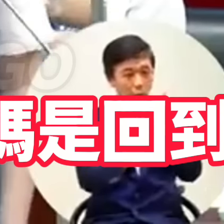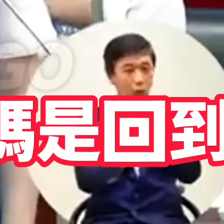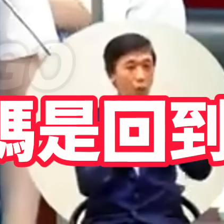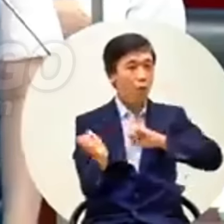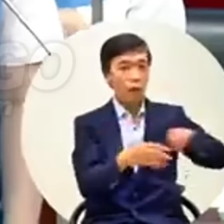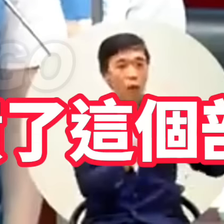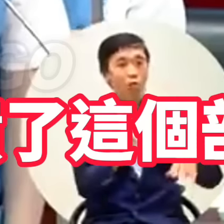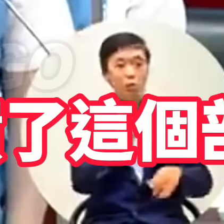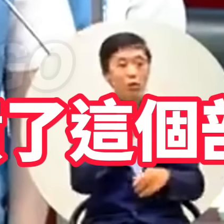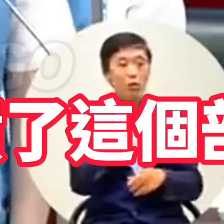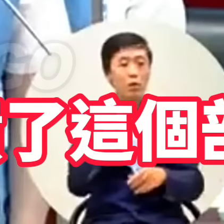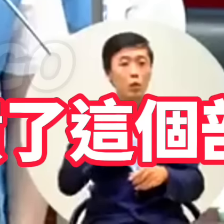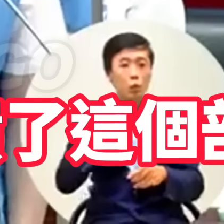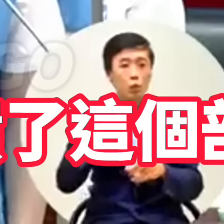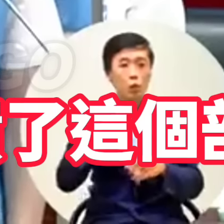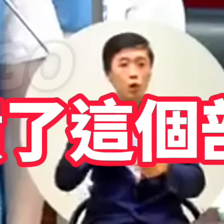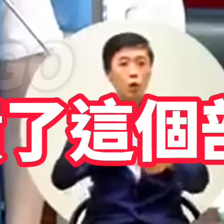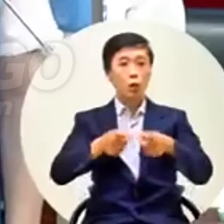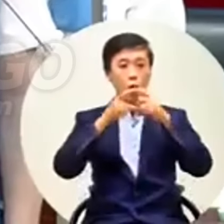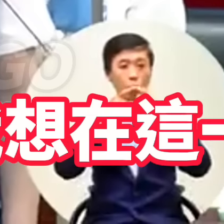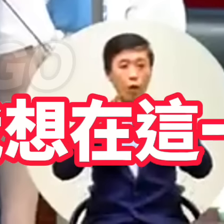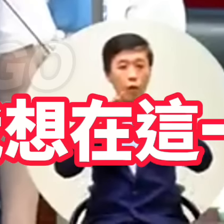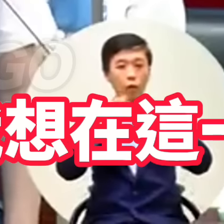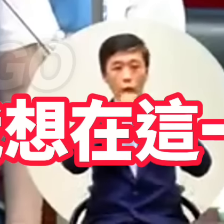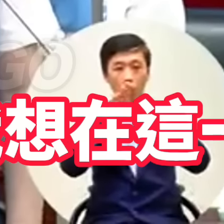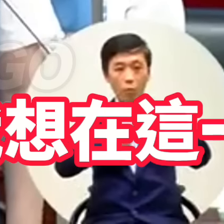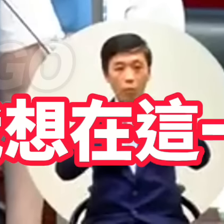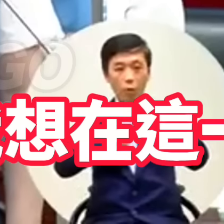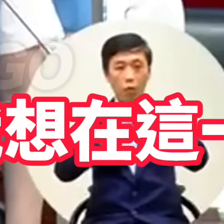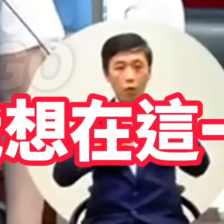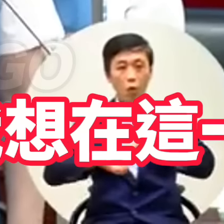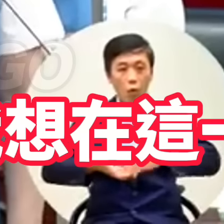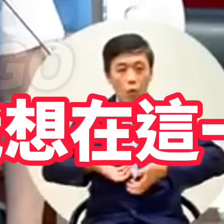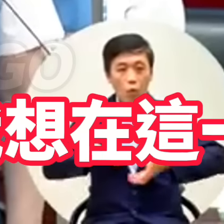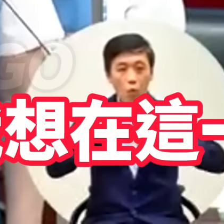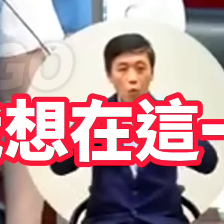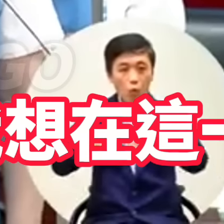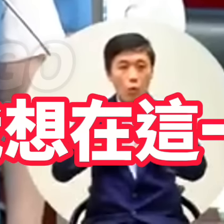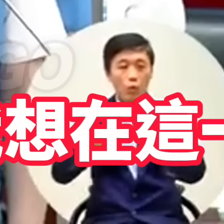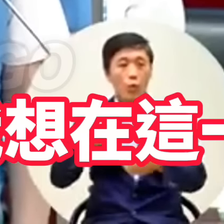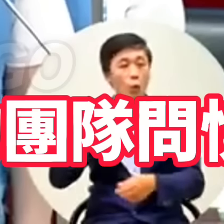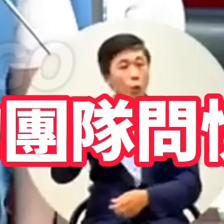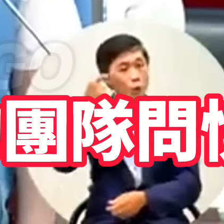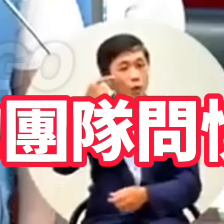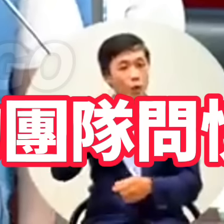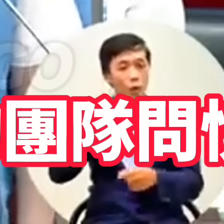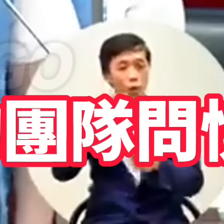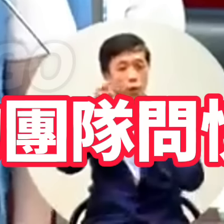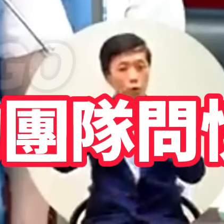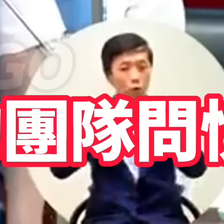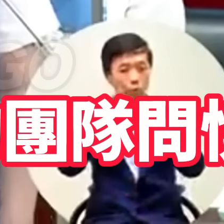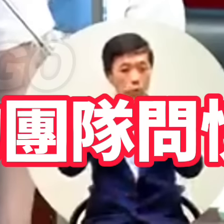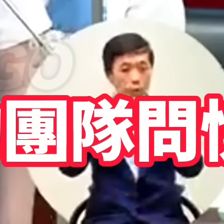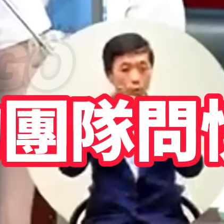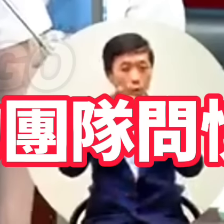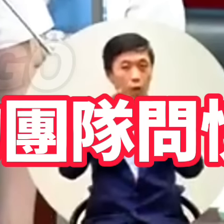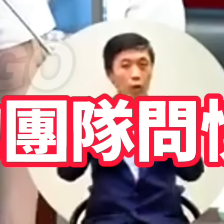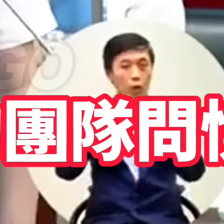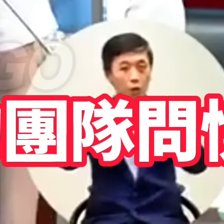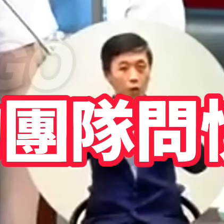部来回馈了这个部分。所以我想在这一年半，我们所有的团